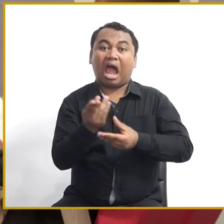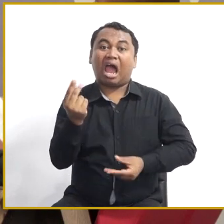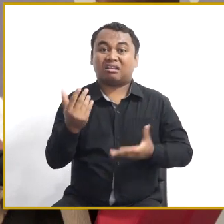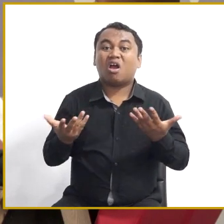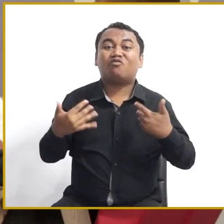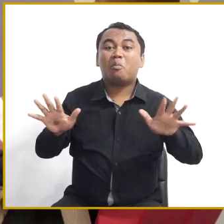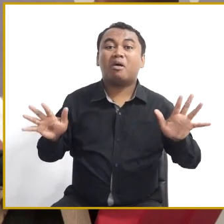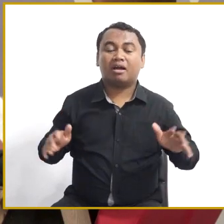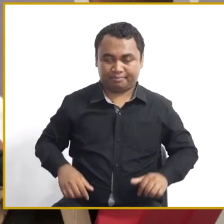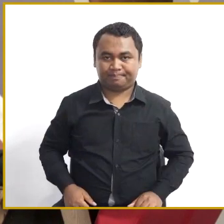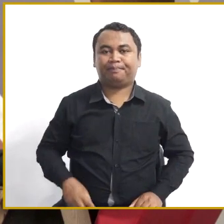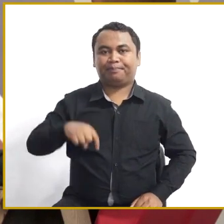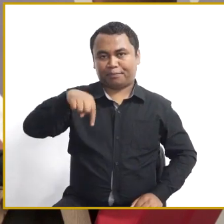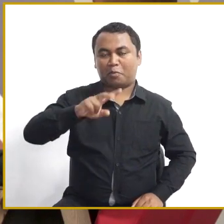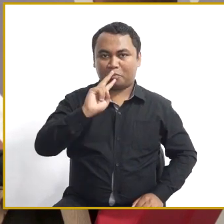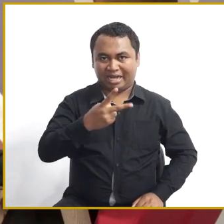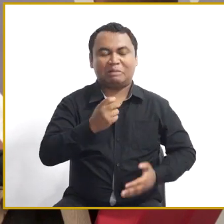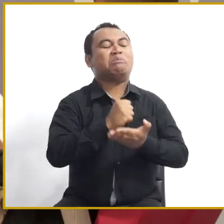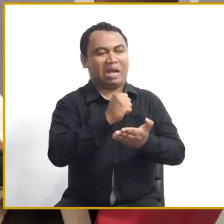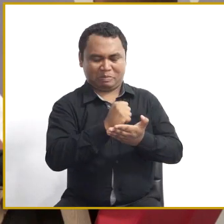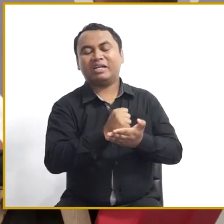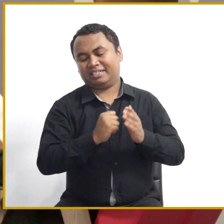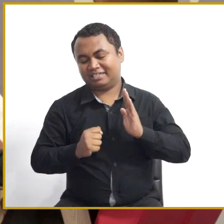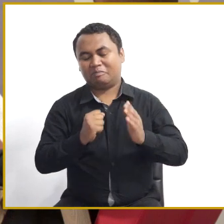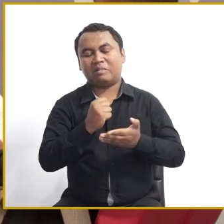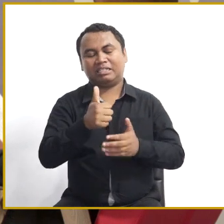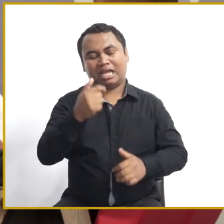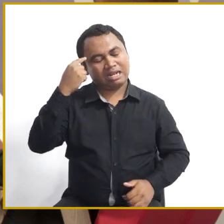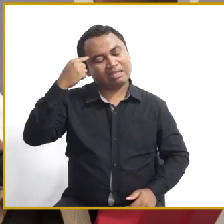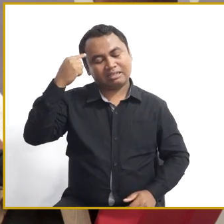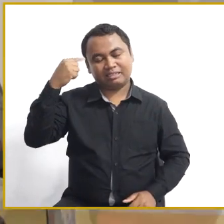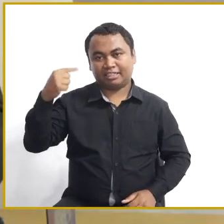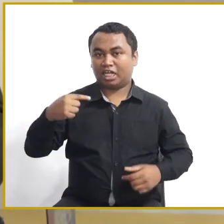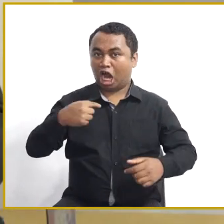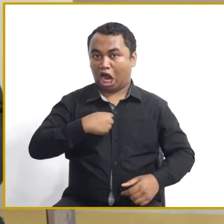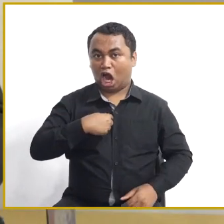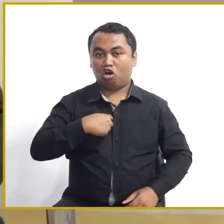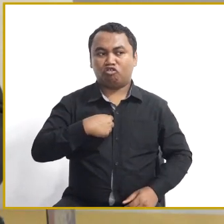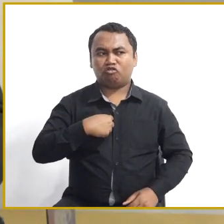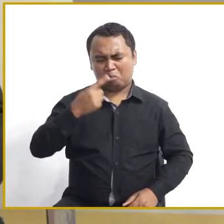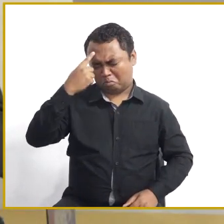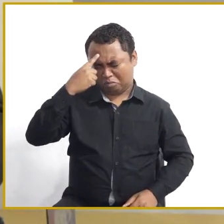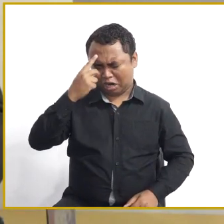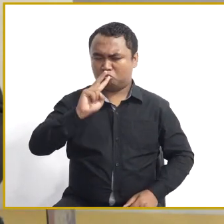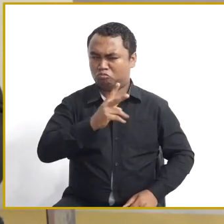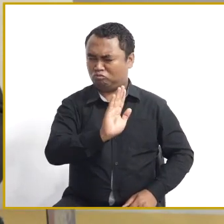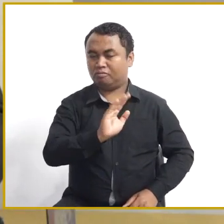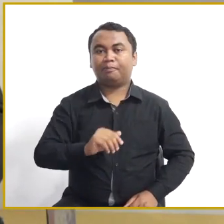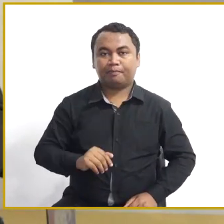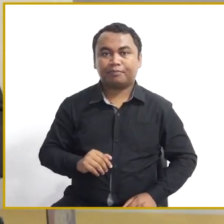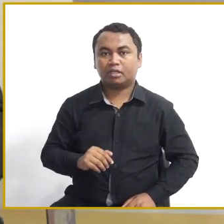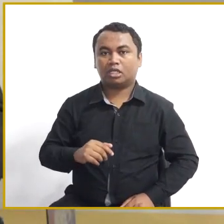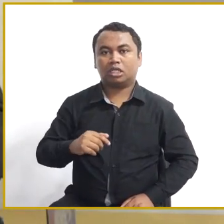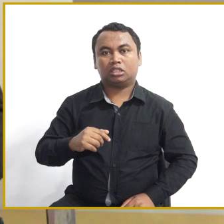tsara be le fantanina satria za raha teo manam-pahaizana manokana momba an'izay dosoko kely aloha le hoe ny any ambany vohitra de